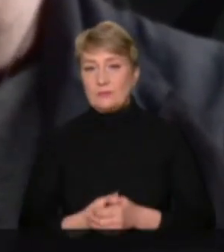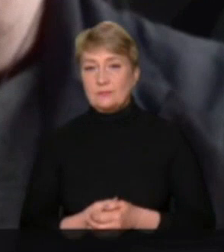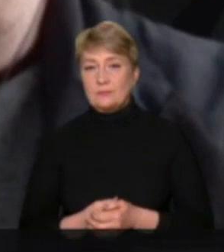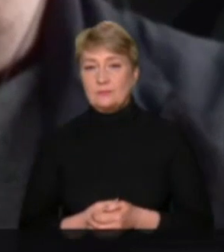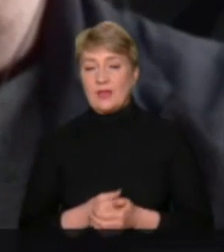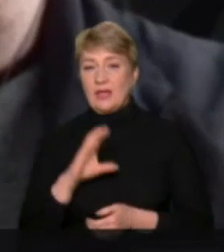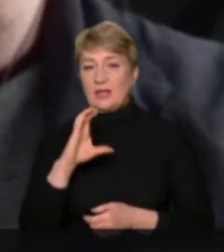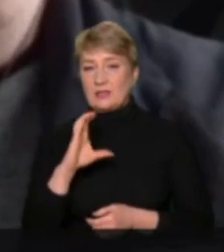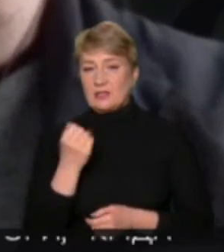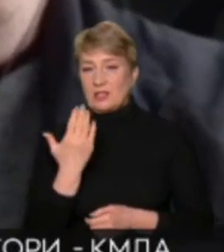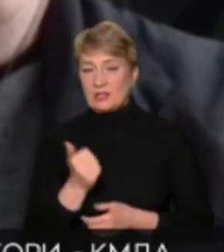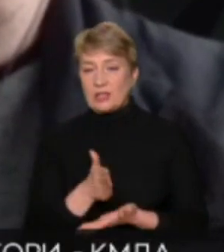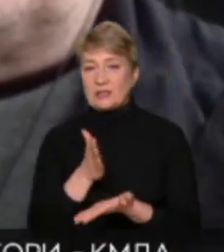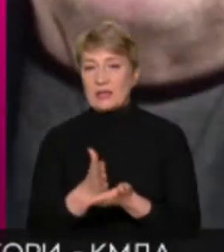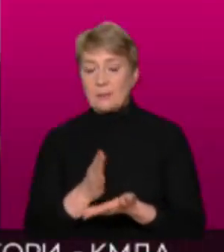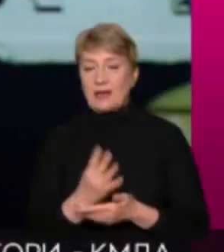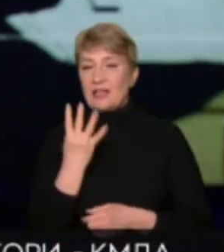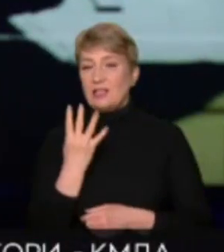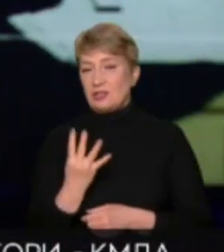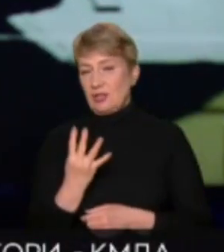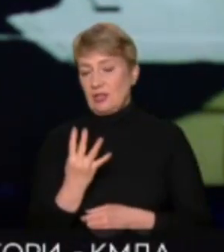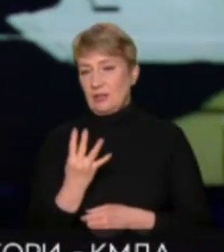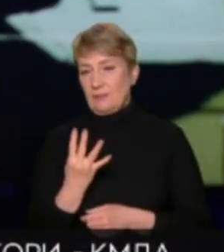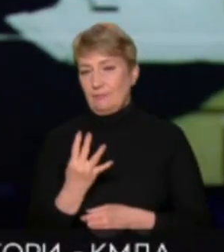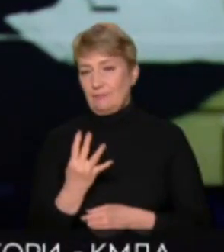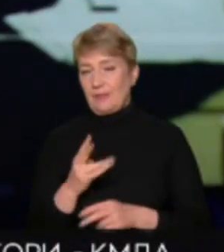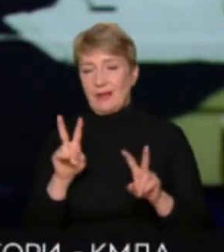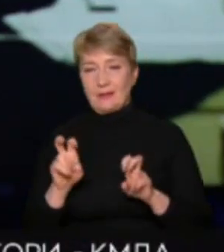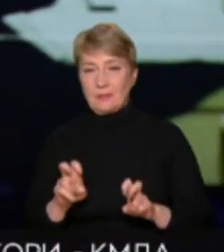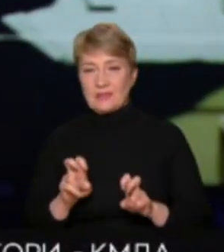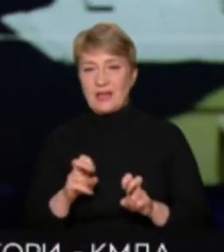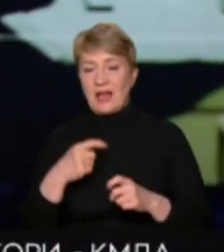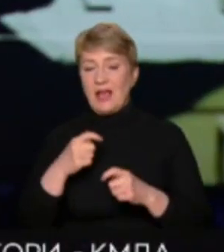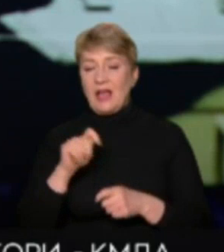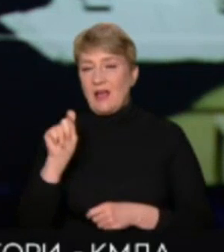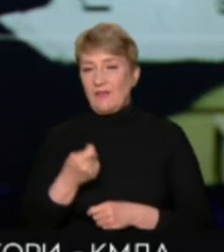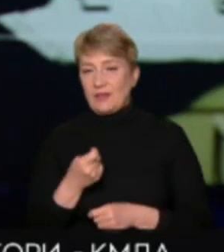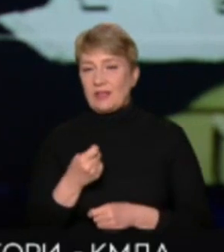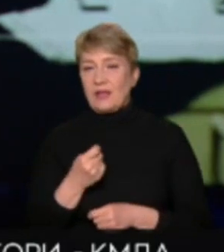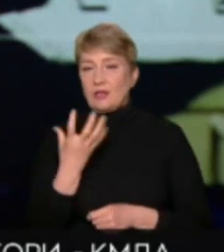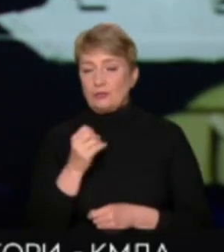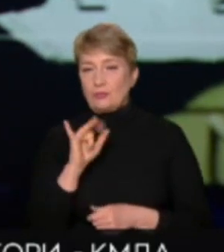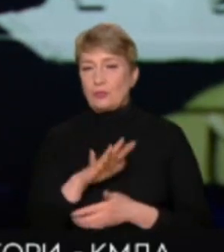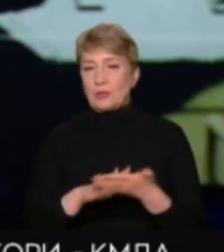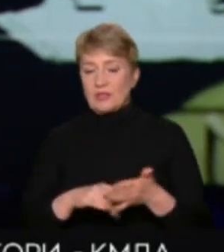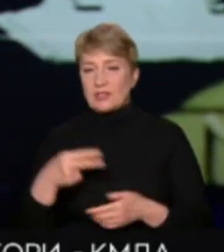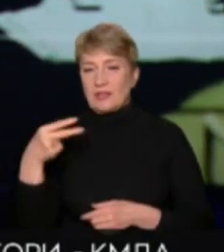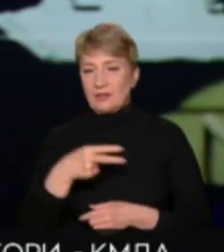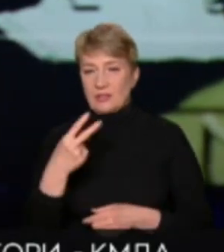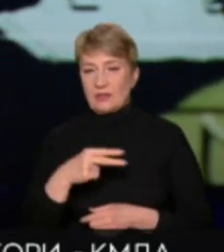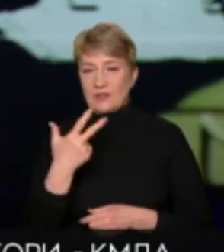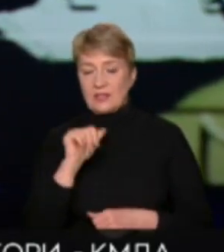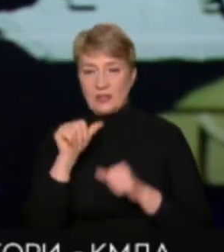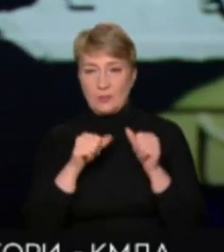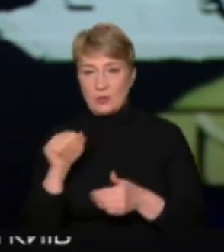США мають 4 сценарії війни в Україні та вважають, що війна затягнеться далеко за 2023. Статтю опублікувало